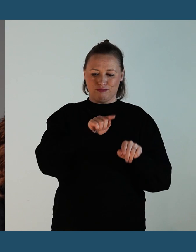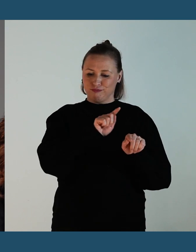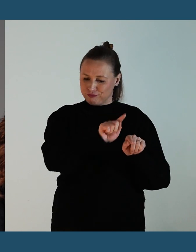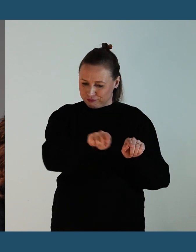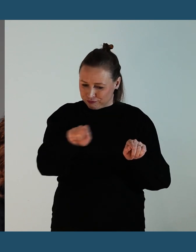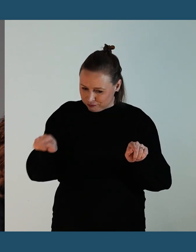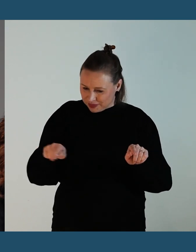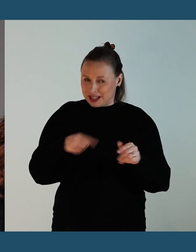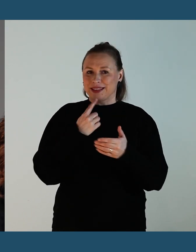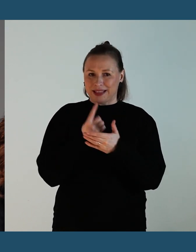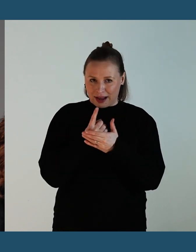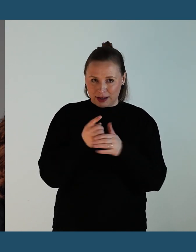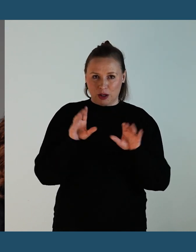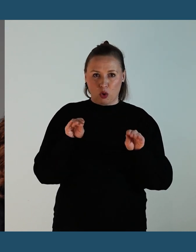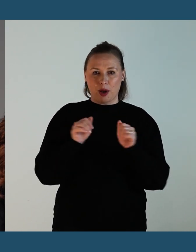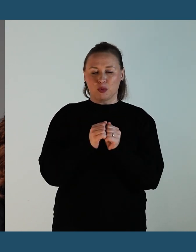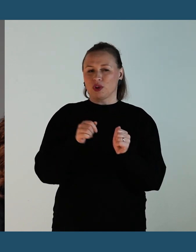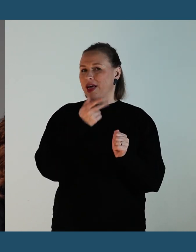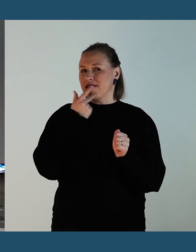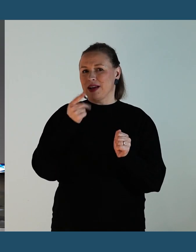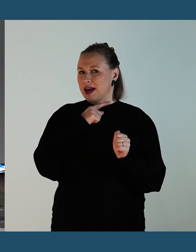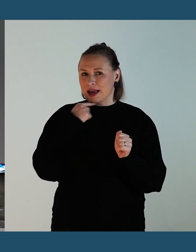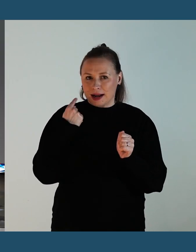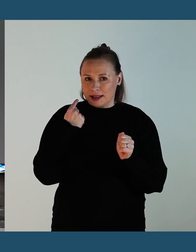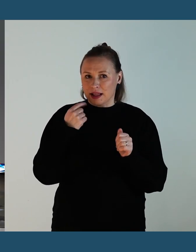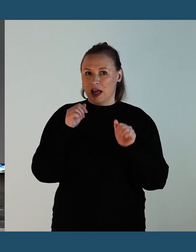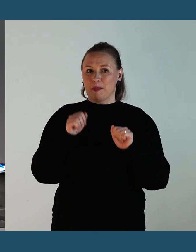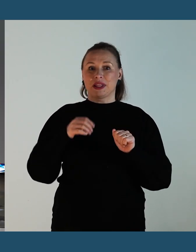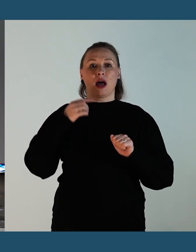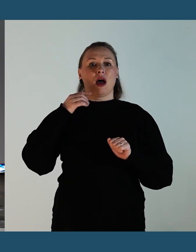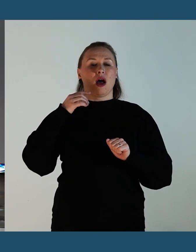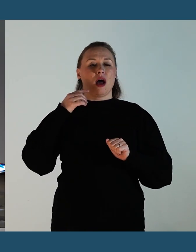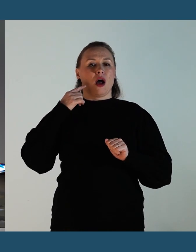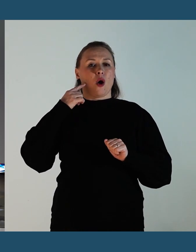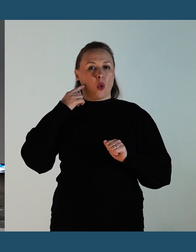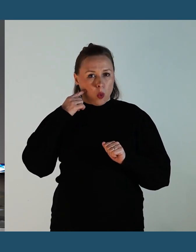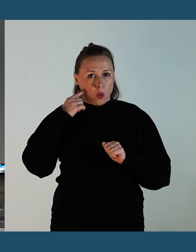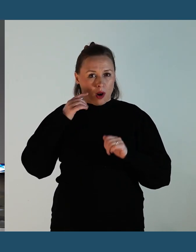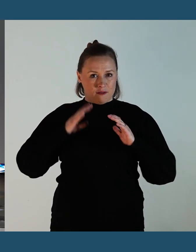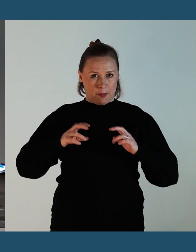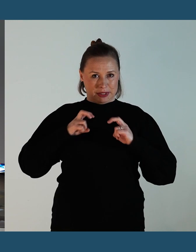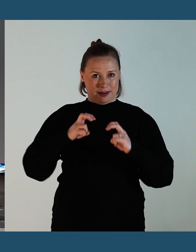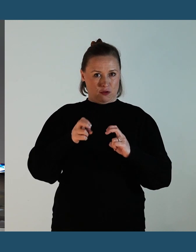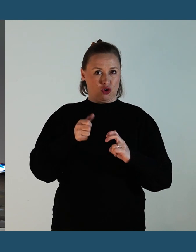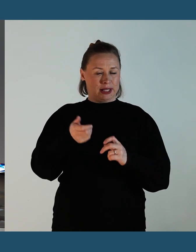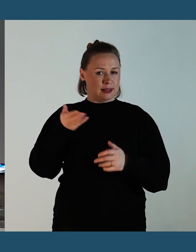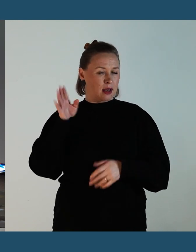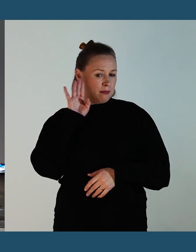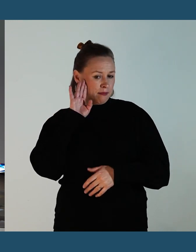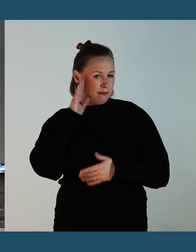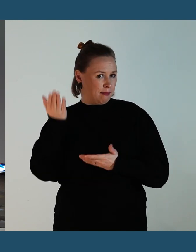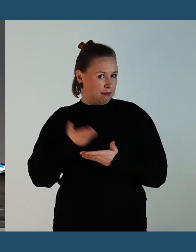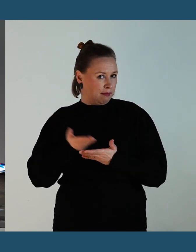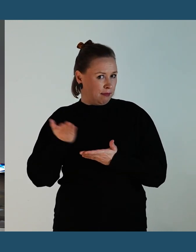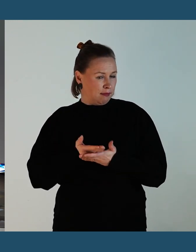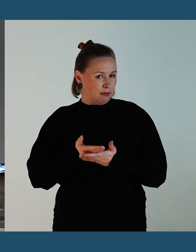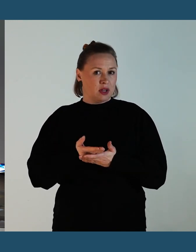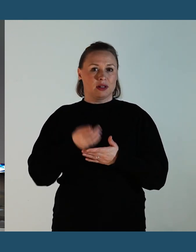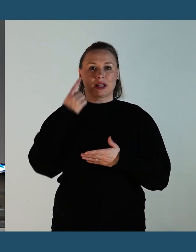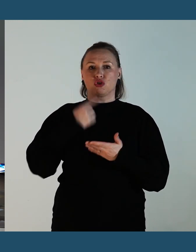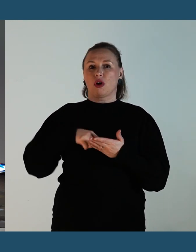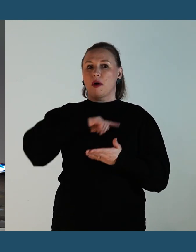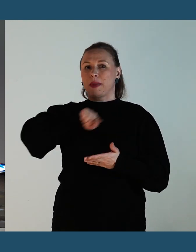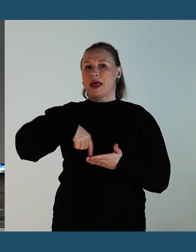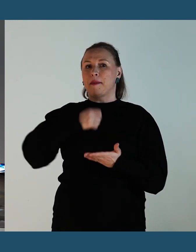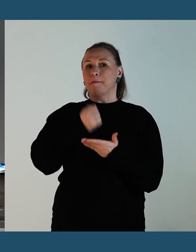meidän pitää myös kuulla vammaisneuvostossa. Et aika paljon se edellyttää myös semmoista valppautta meiltä päätöksentekijöiltä,